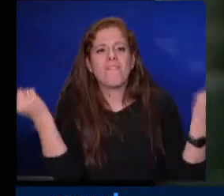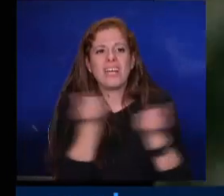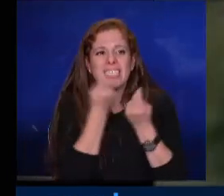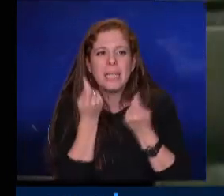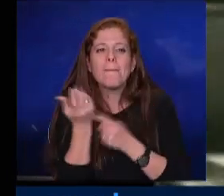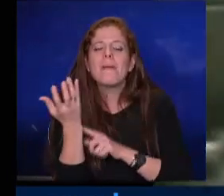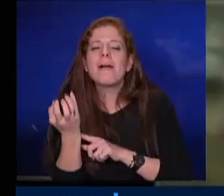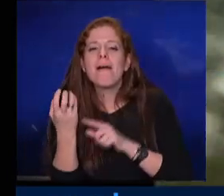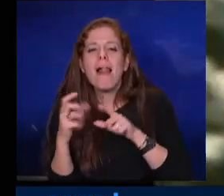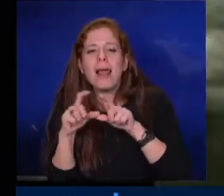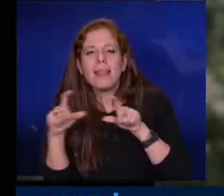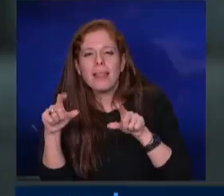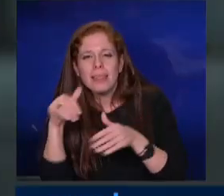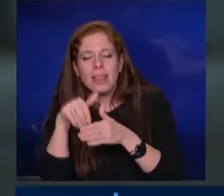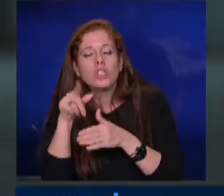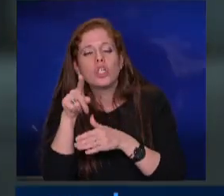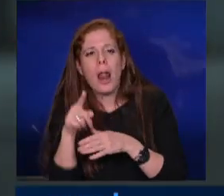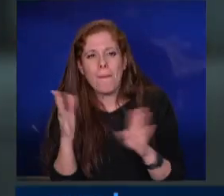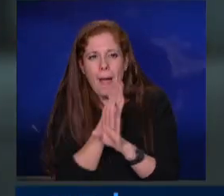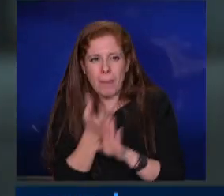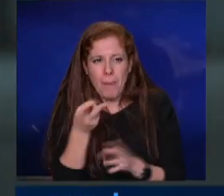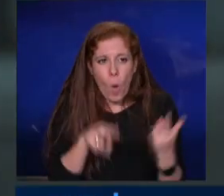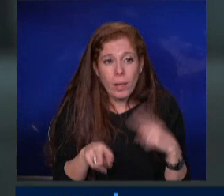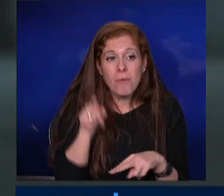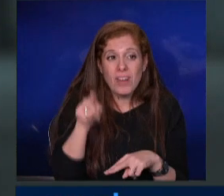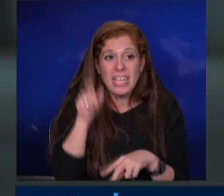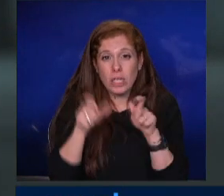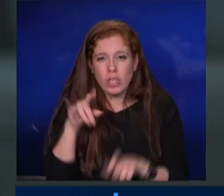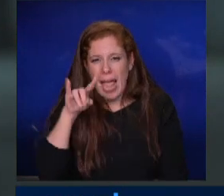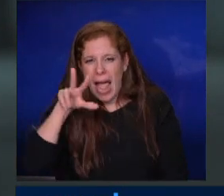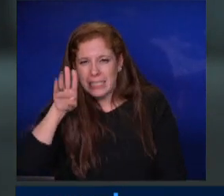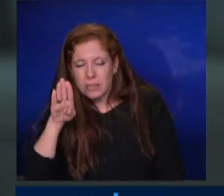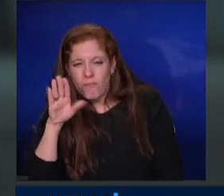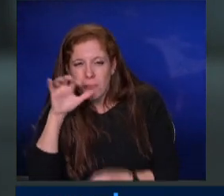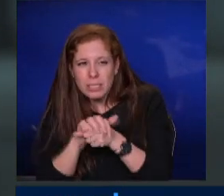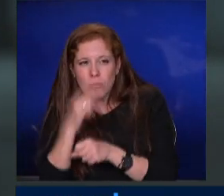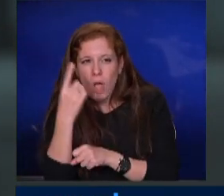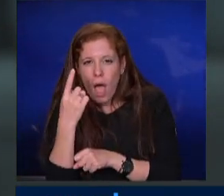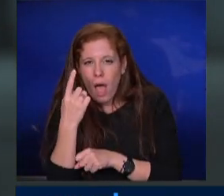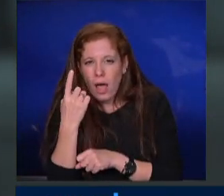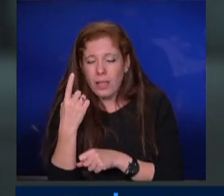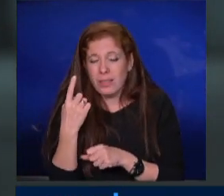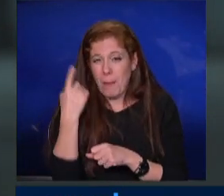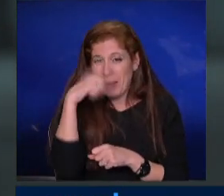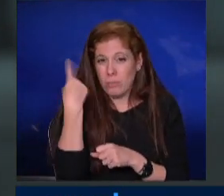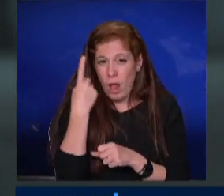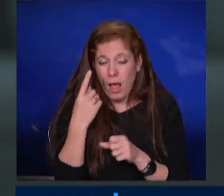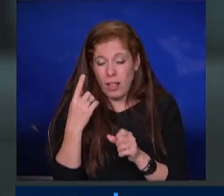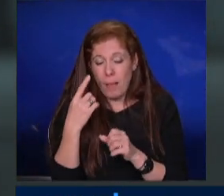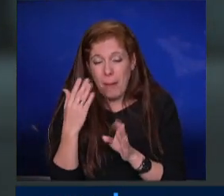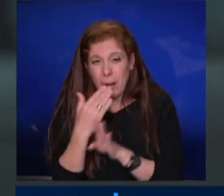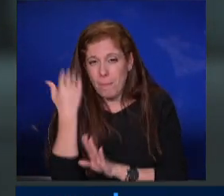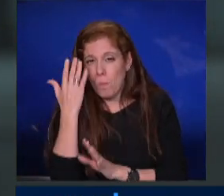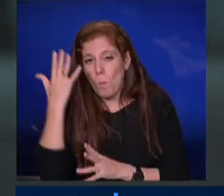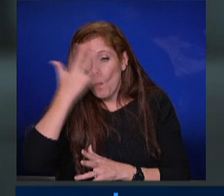המחבלים ההרוגים. אבל אז אנשי חצב מזהים שפניו של אחד המחבלים הושחר, מה שנתן את האינדיקציה שהוא